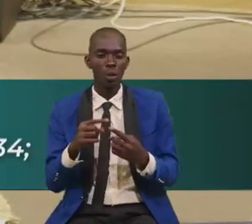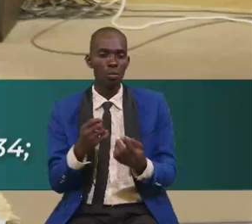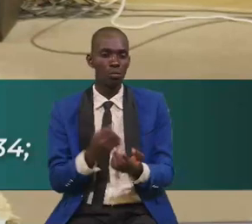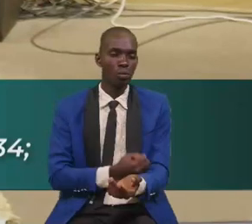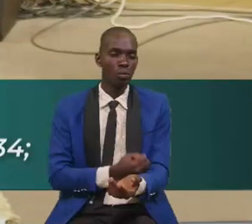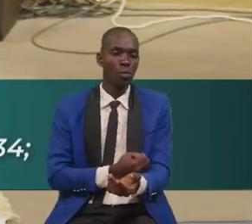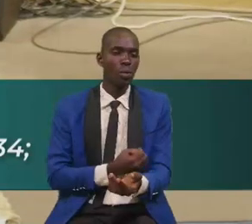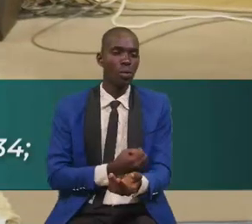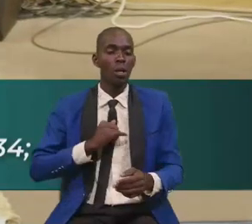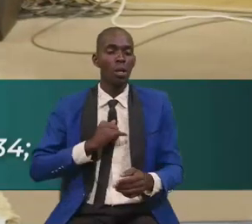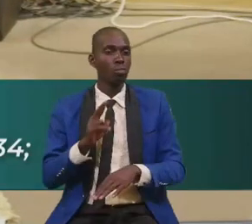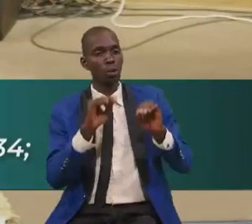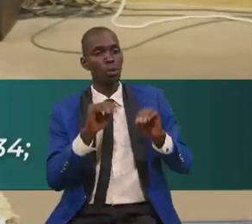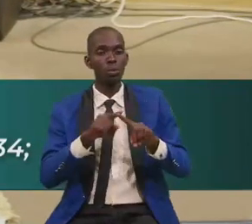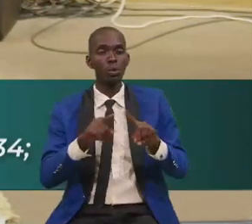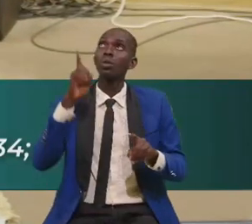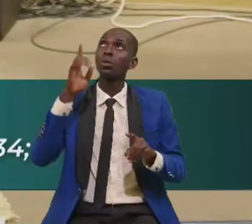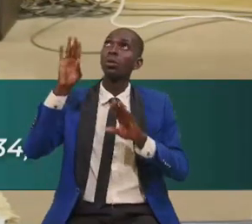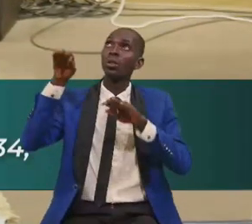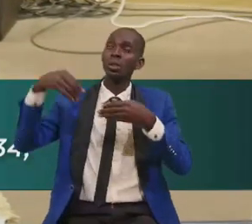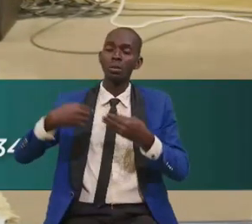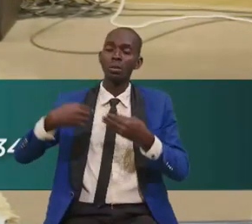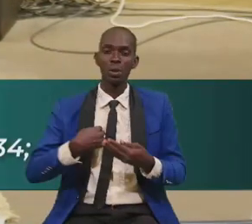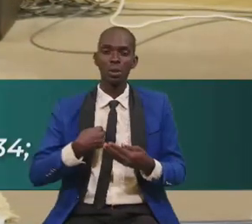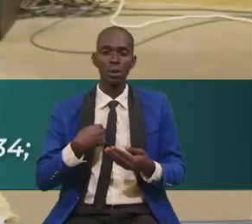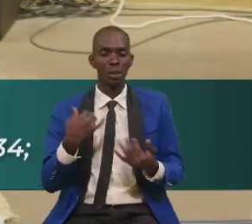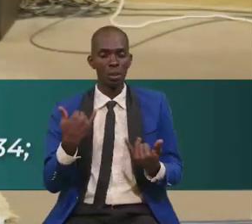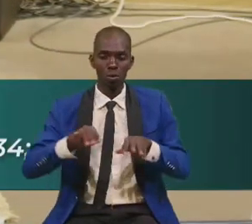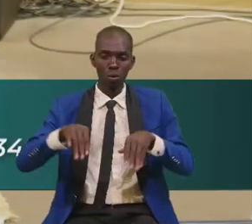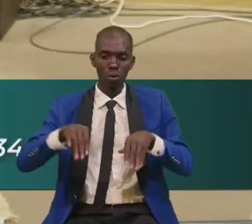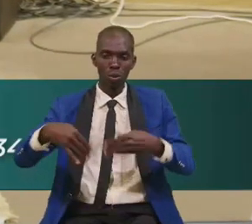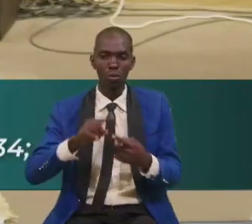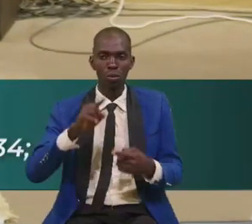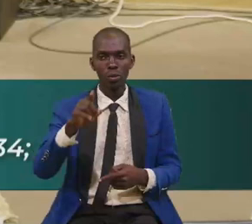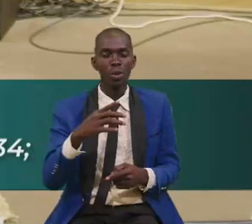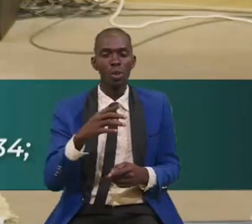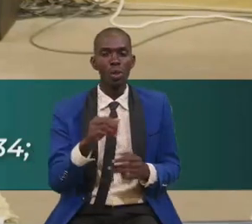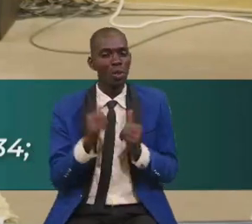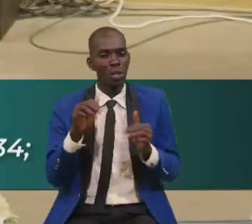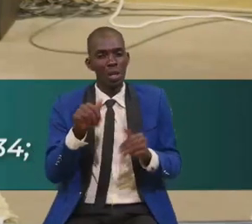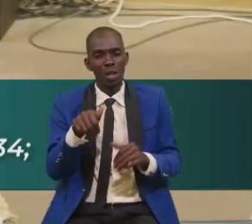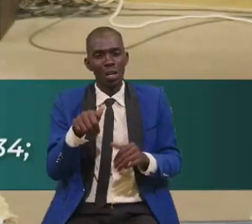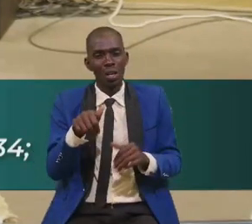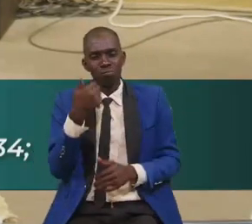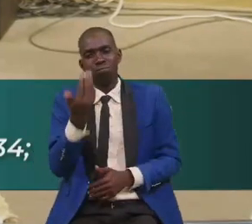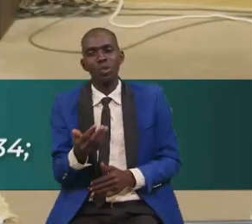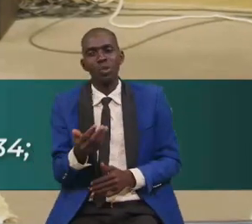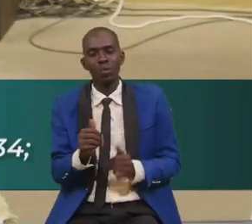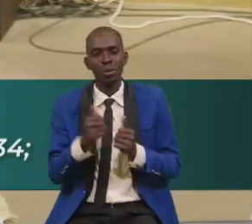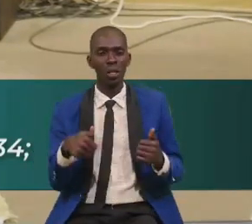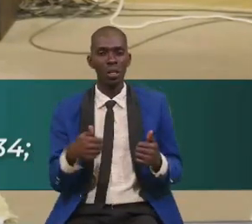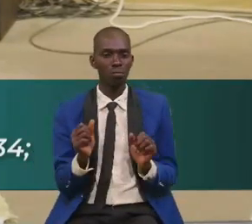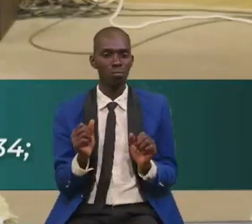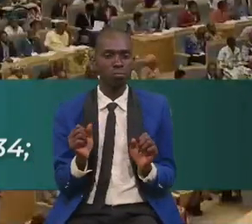l'a donné et m'a dit de vous le dire. Et sans aucune timidité, sans aucune